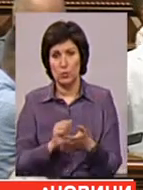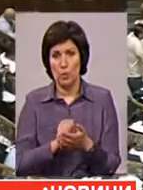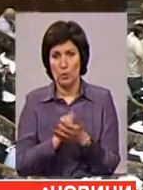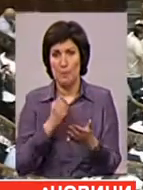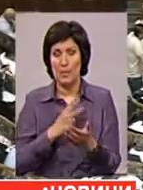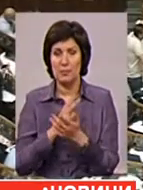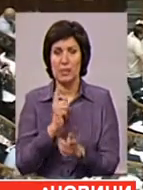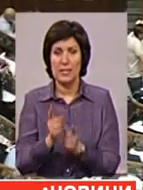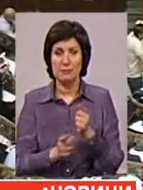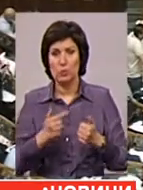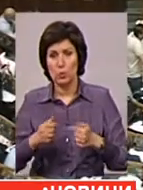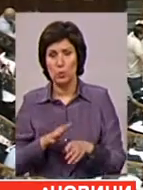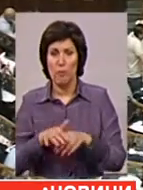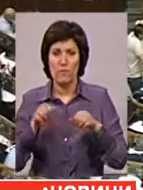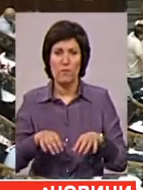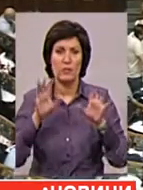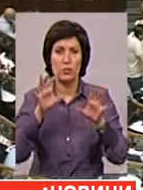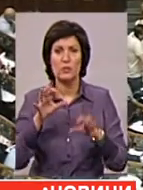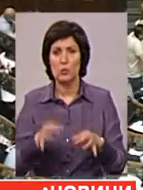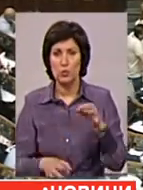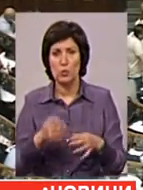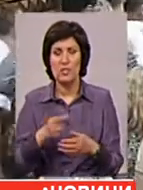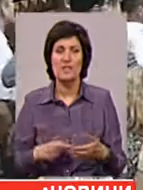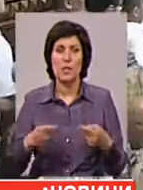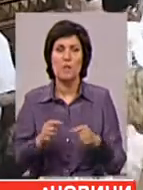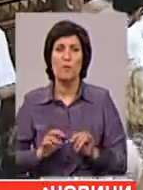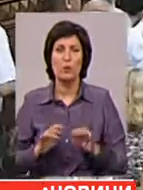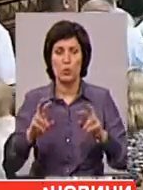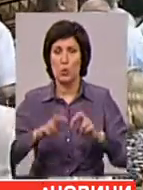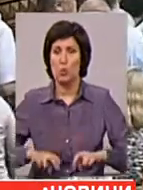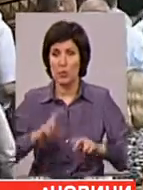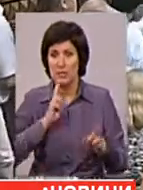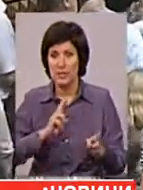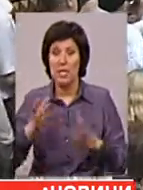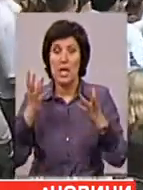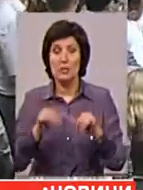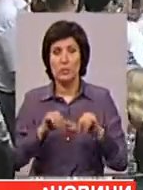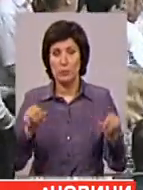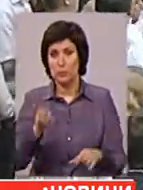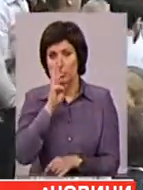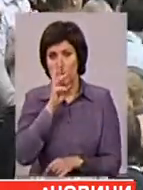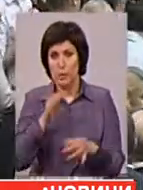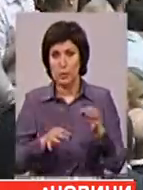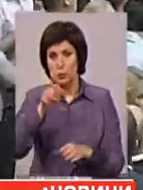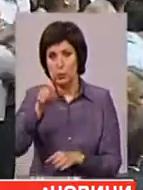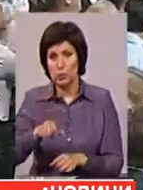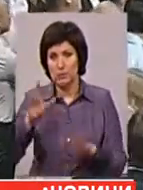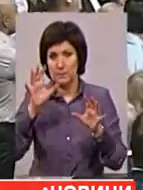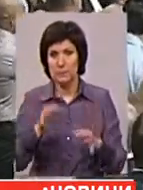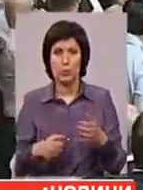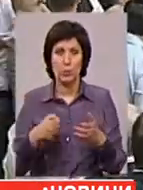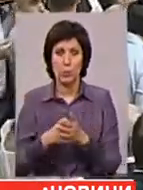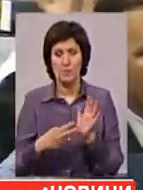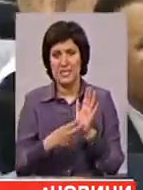зміну структури, повноважень Конституційного суду та встановлення процедури розгляду скарг. А ще збільшує зарплати суддів Конституційного суду